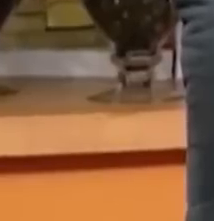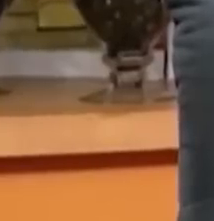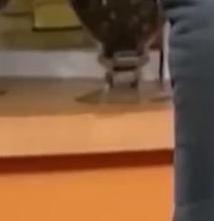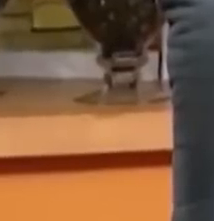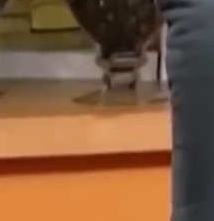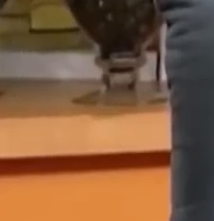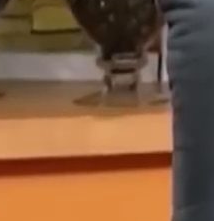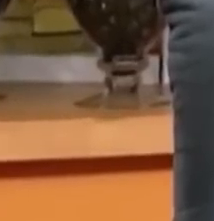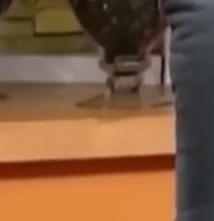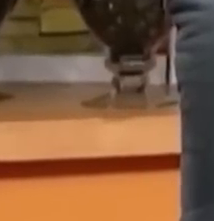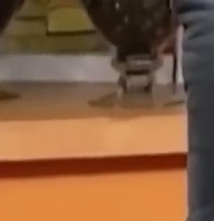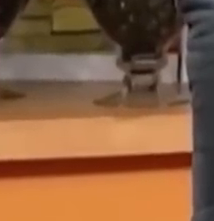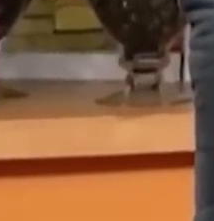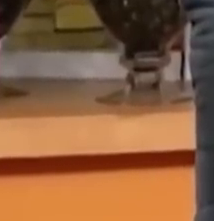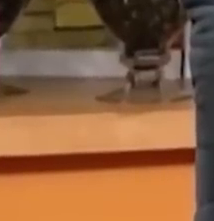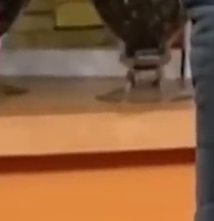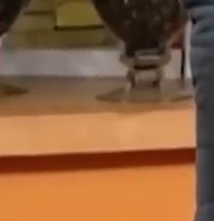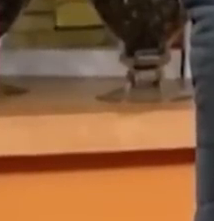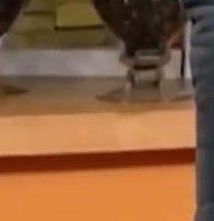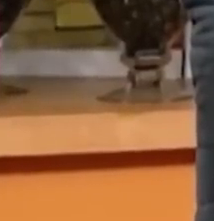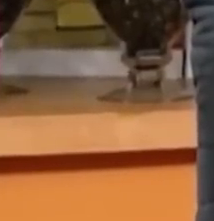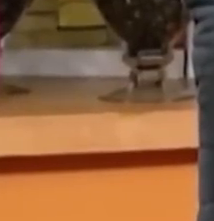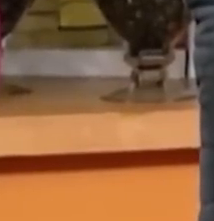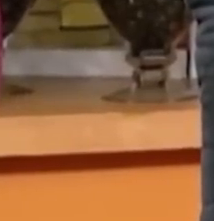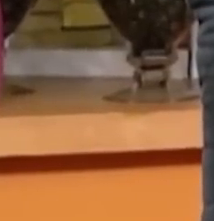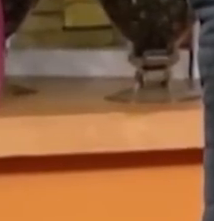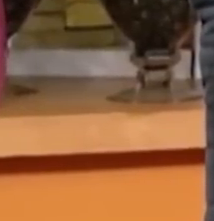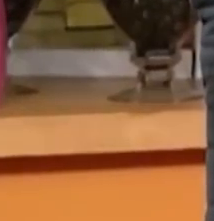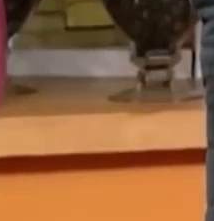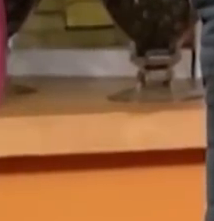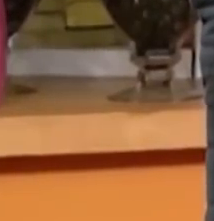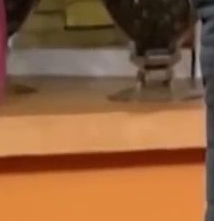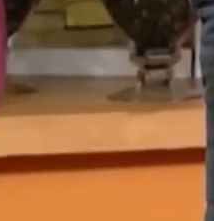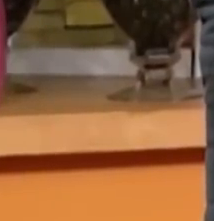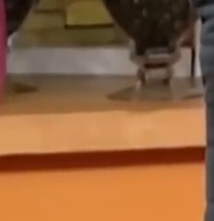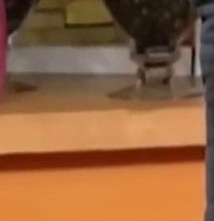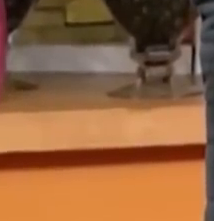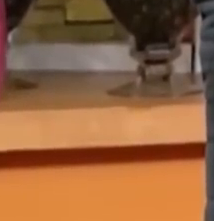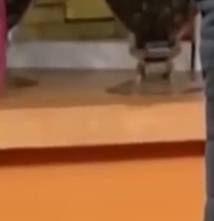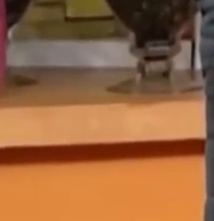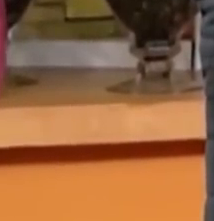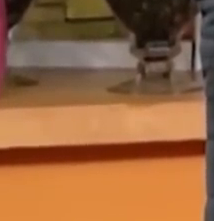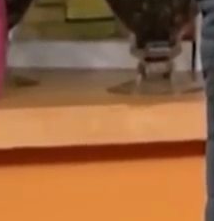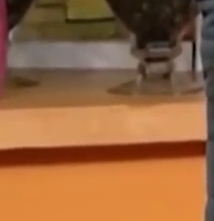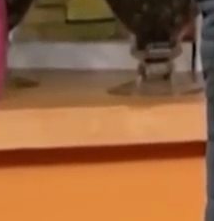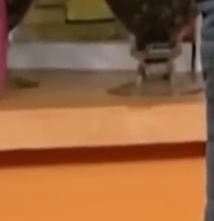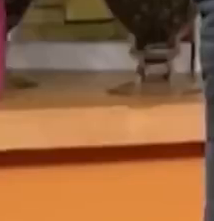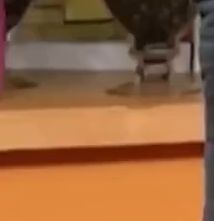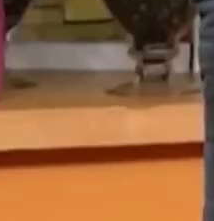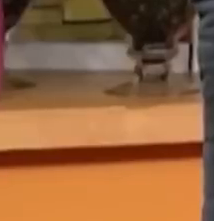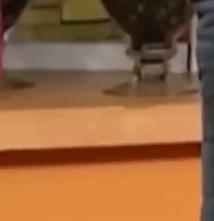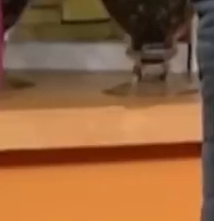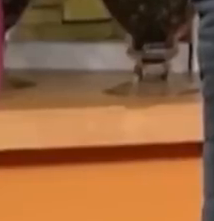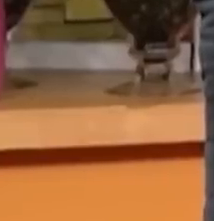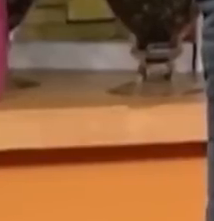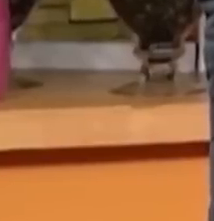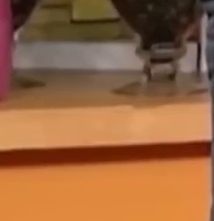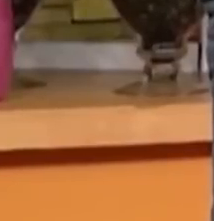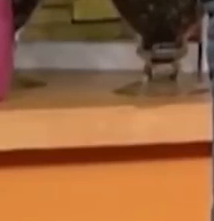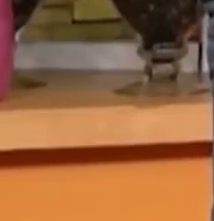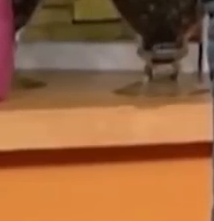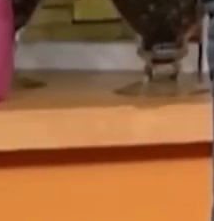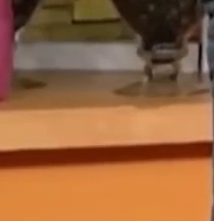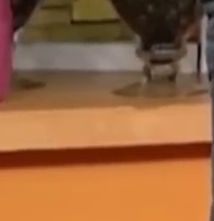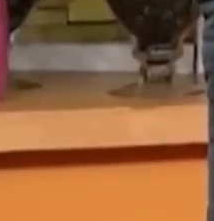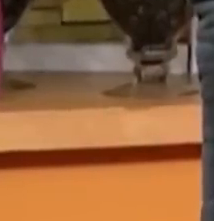Igan, mauna ka sa mga balita. Panoorin ang unang balita sa unang hirit at iba pang award-winning news ka sa youtube.com/GMA News.